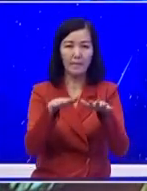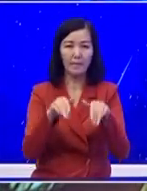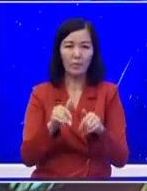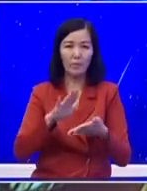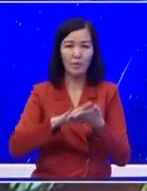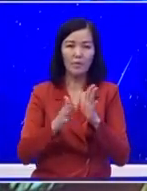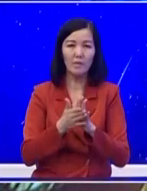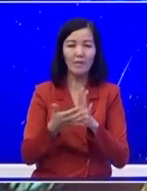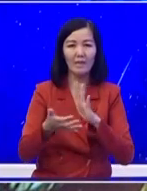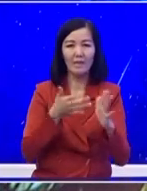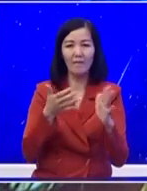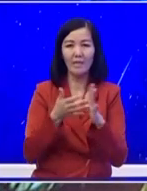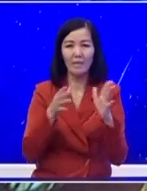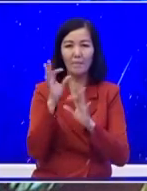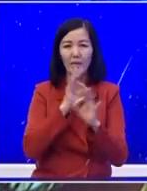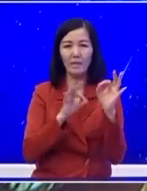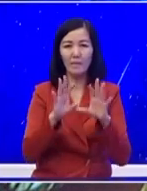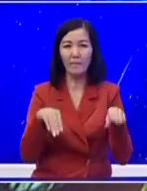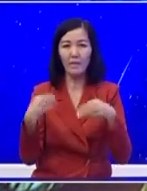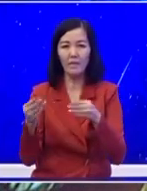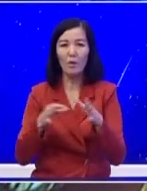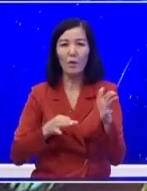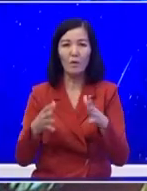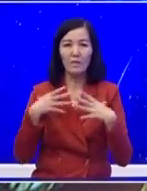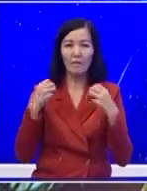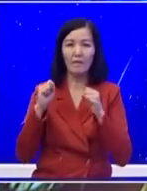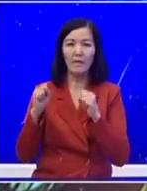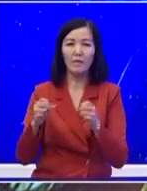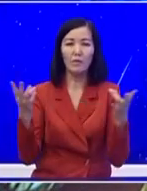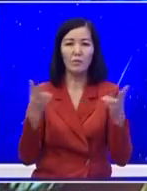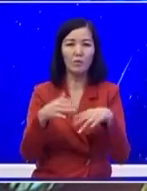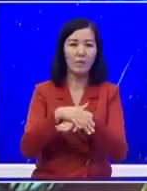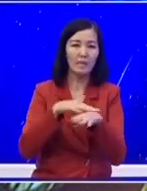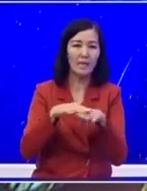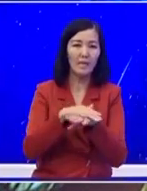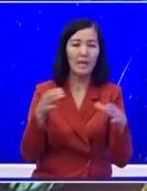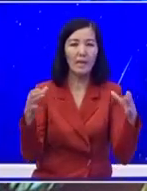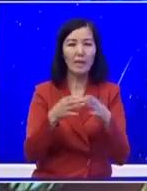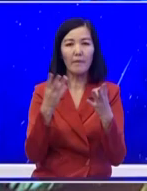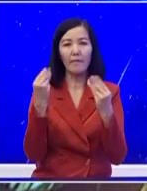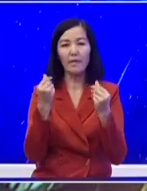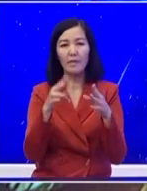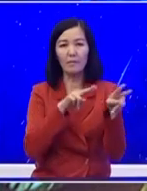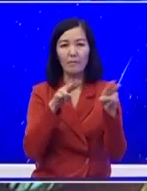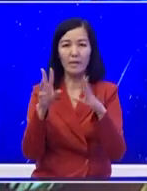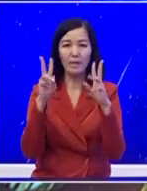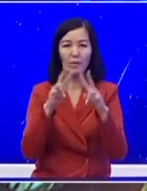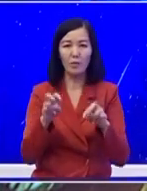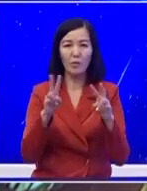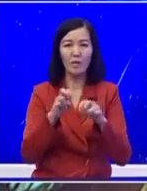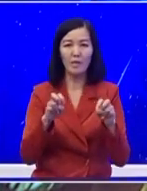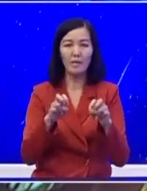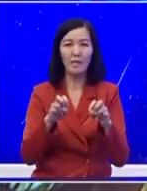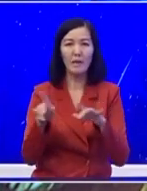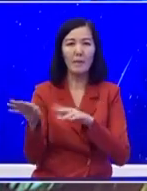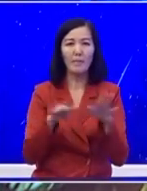условиях острой нехватки медикаментов будут переданы в органы здравоохранения для нужд населения. Комитетом по финансовому мониторингу в рамках рейдовых